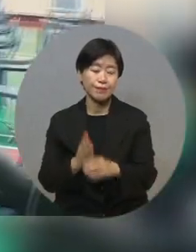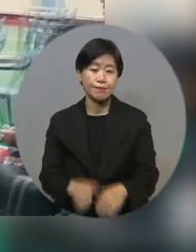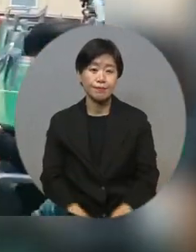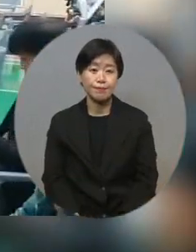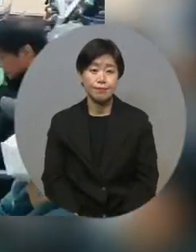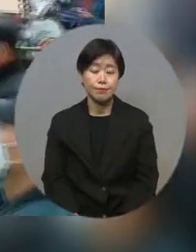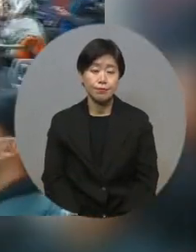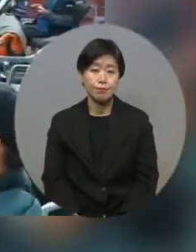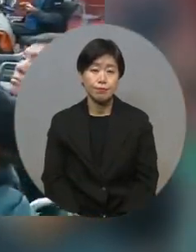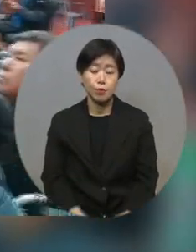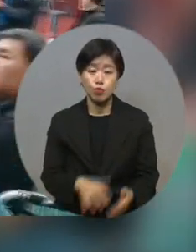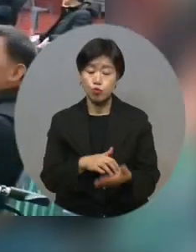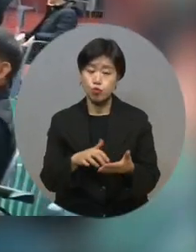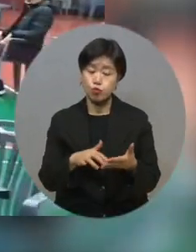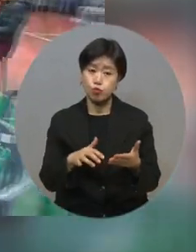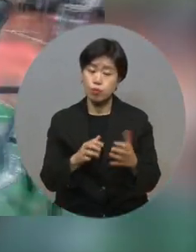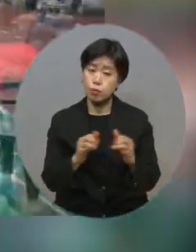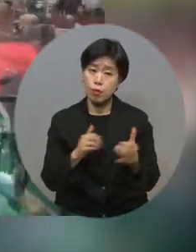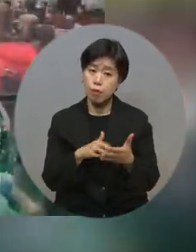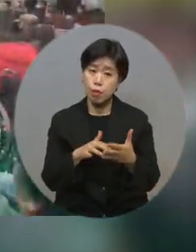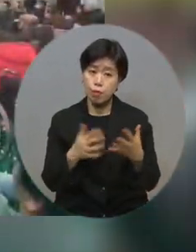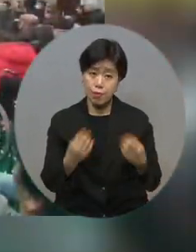상당히 많은 분들이 오셨네요.